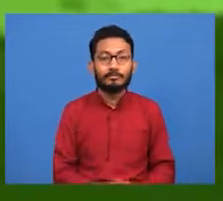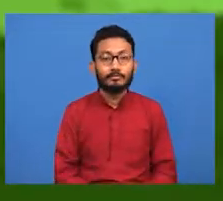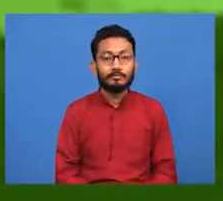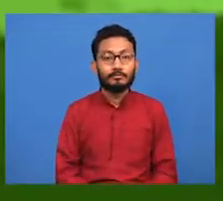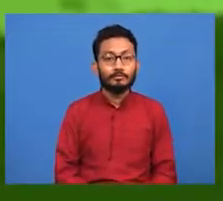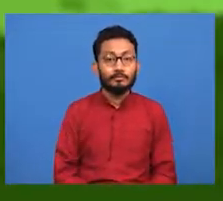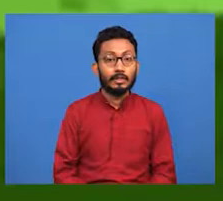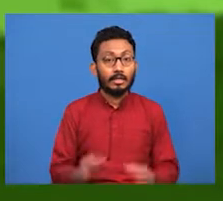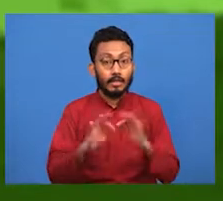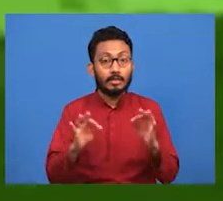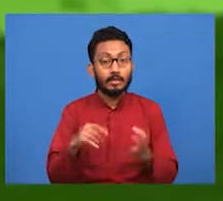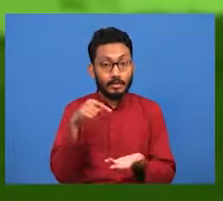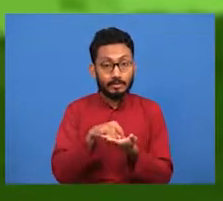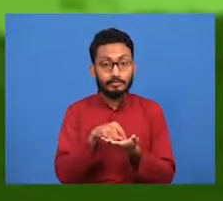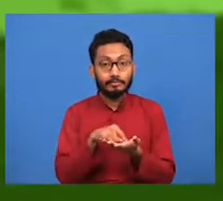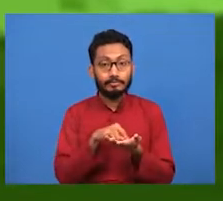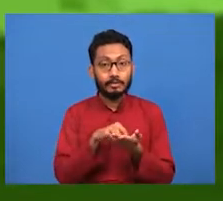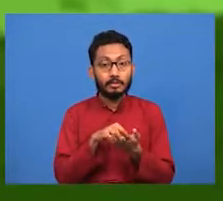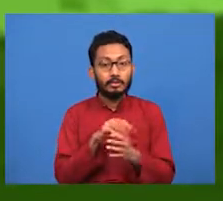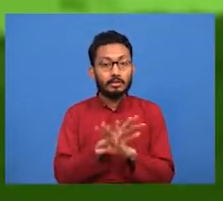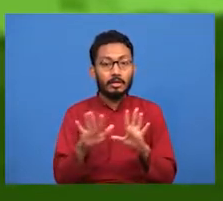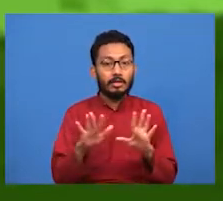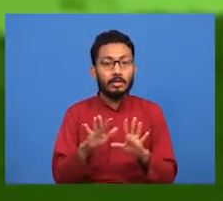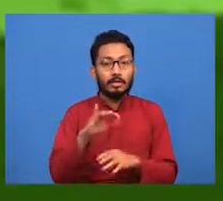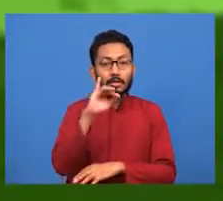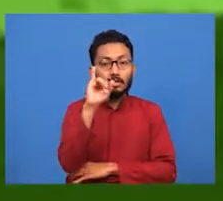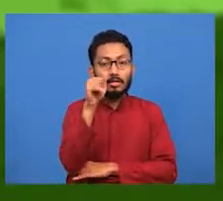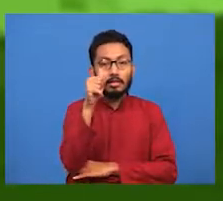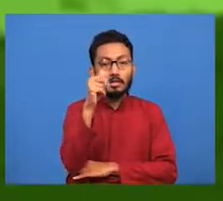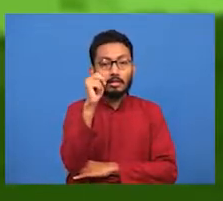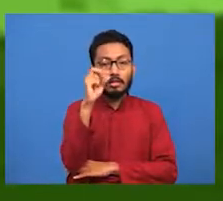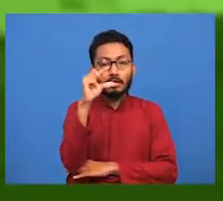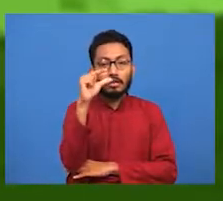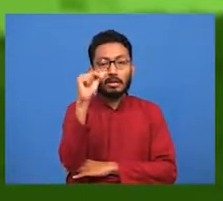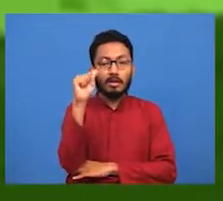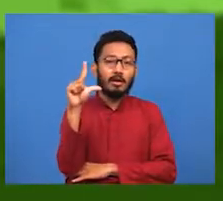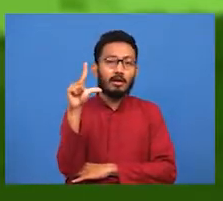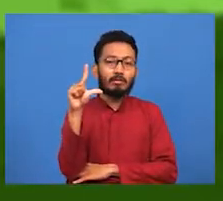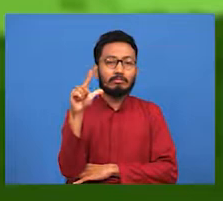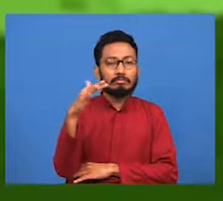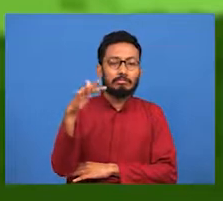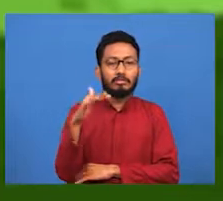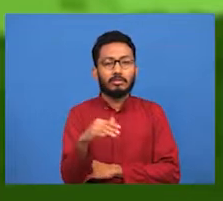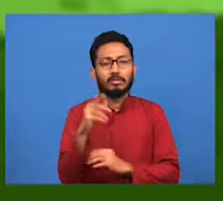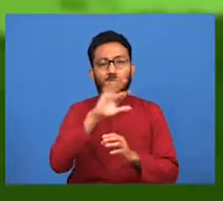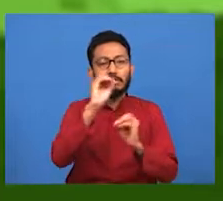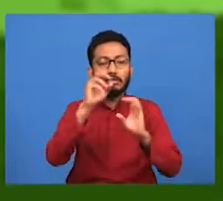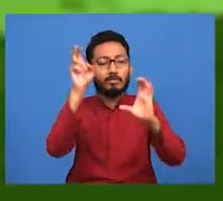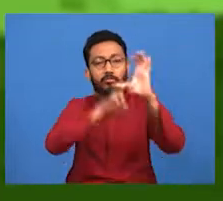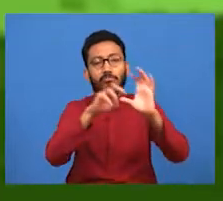Ayat ini nampak janggal. Ayat ini tergantung dan maksudnya tidak